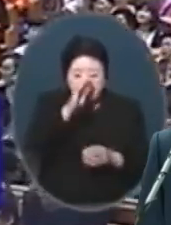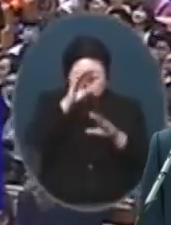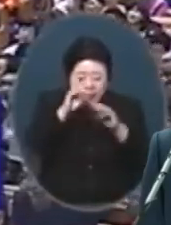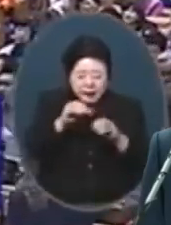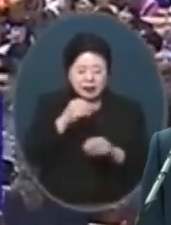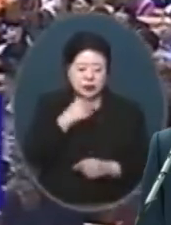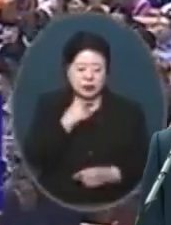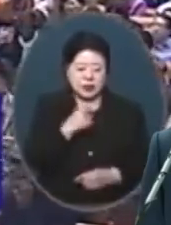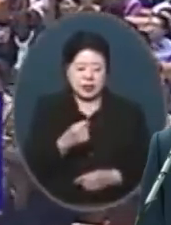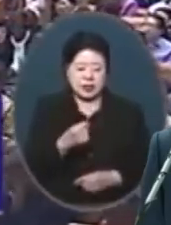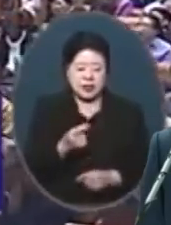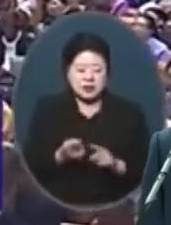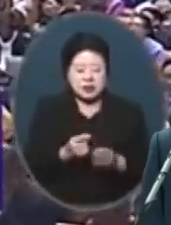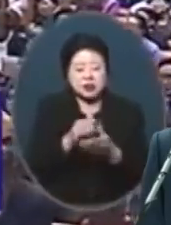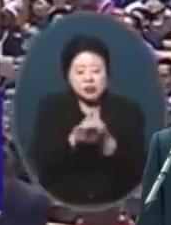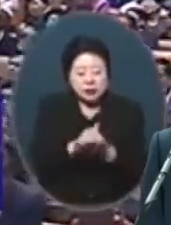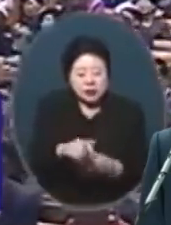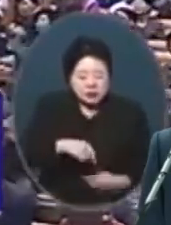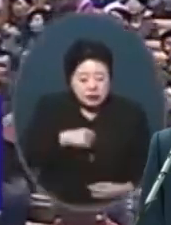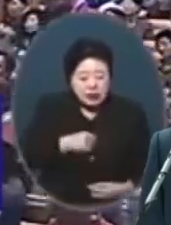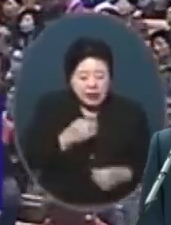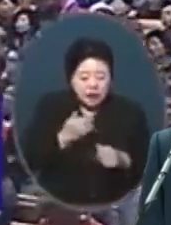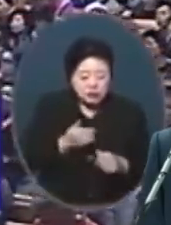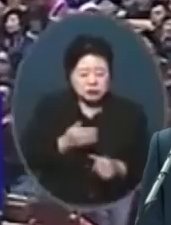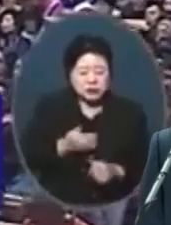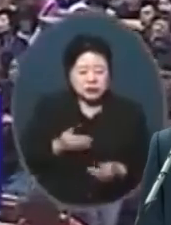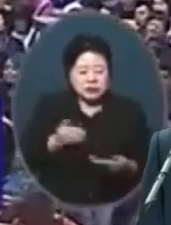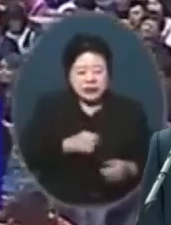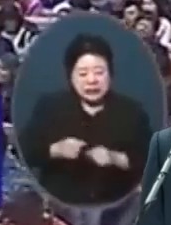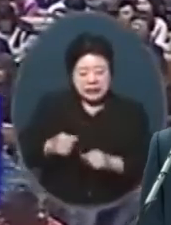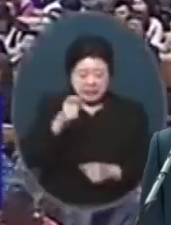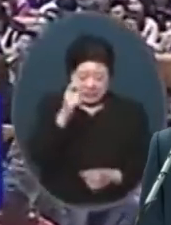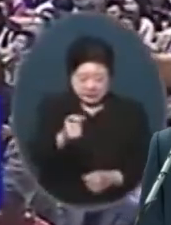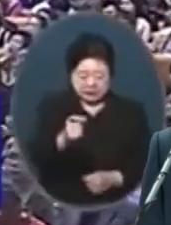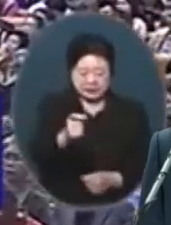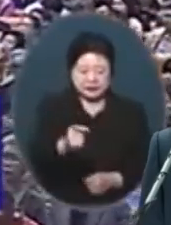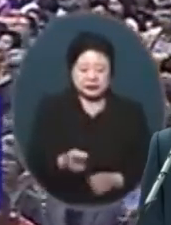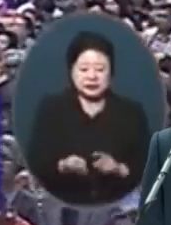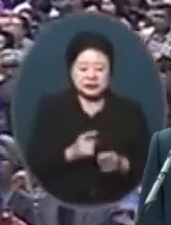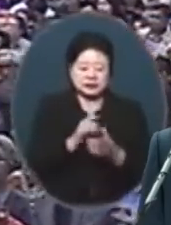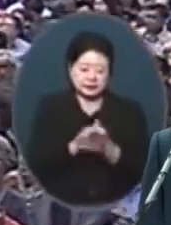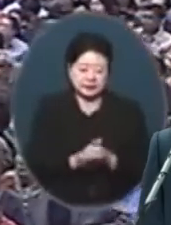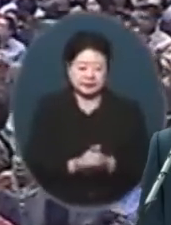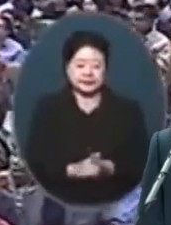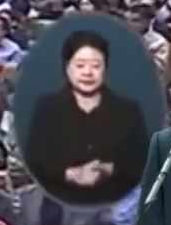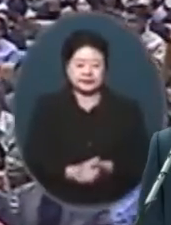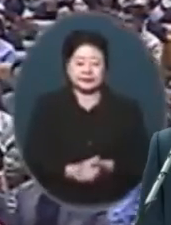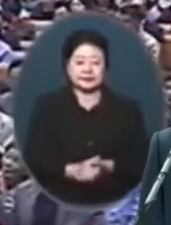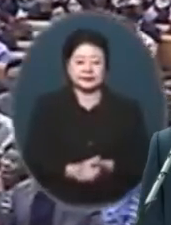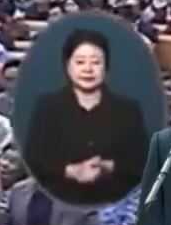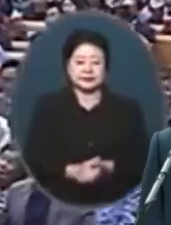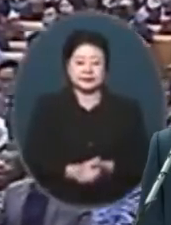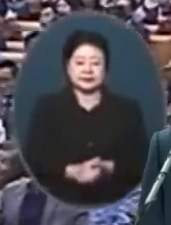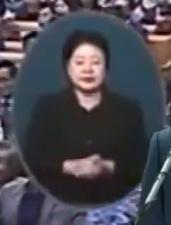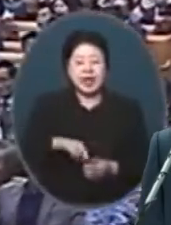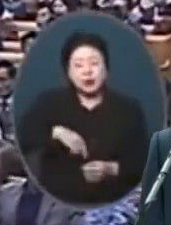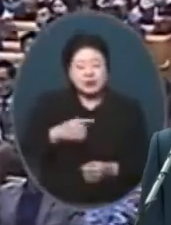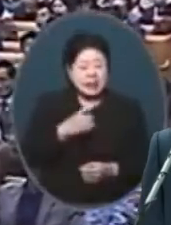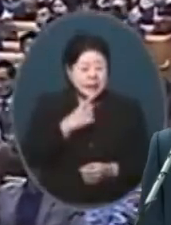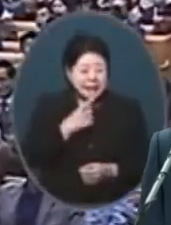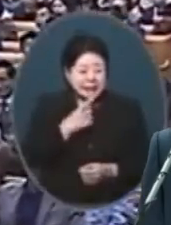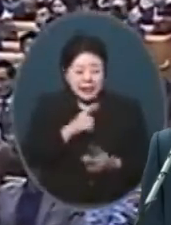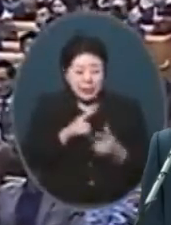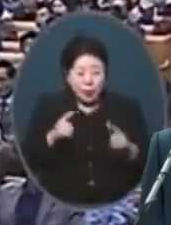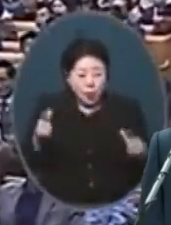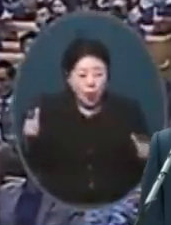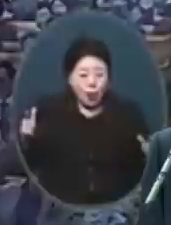병이 낫기를 위하여 서로 기도하라. 의인의 간구는 역사하는 힘이 많으니라. 나 혼자만 할 것이